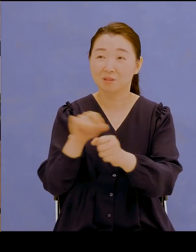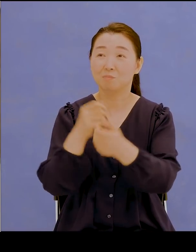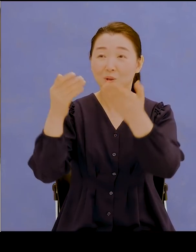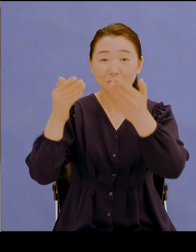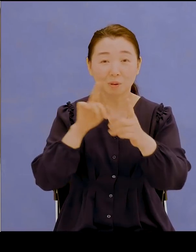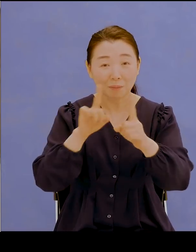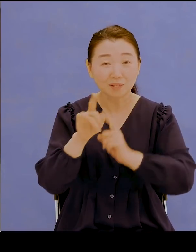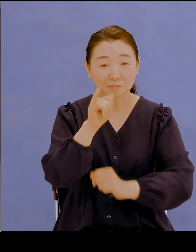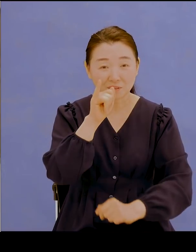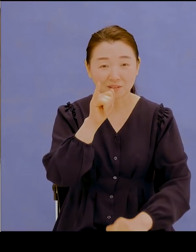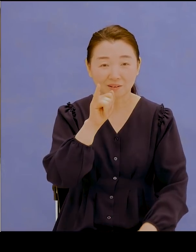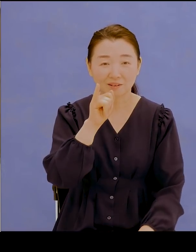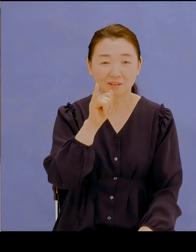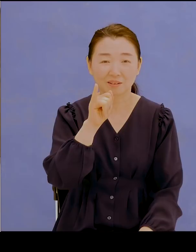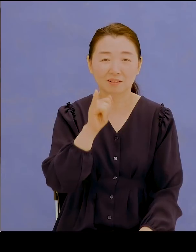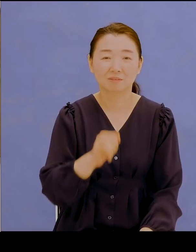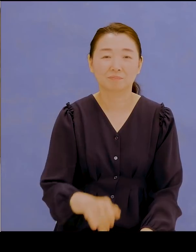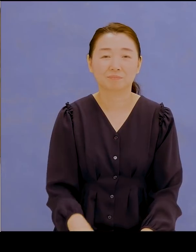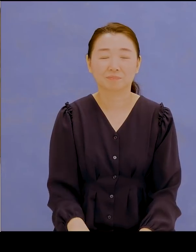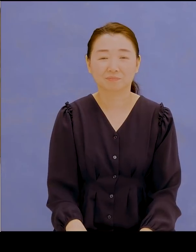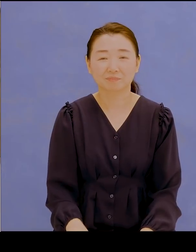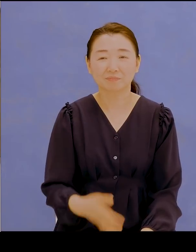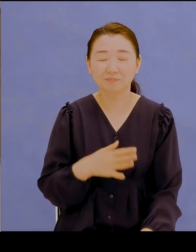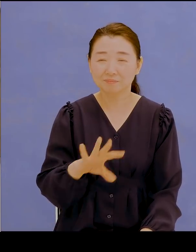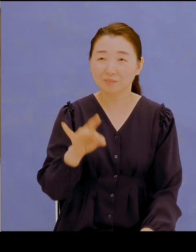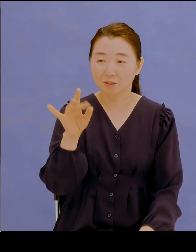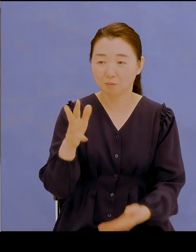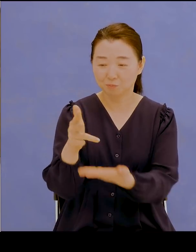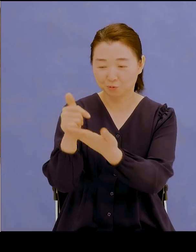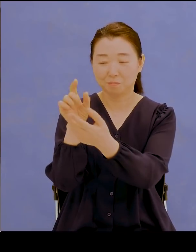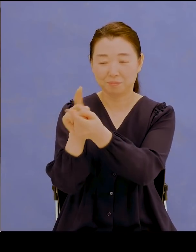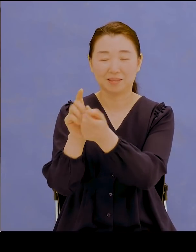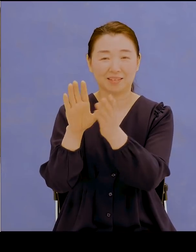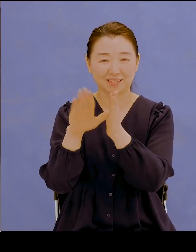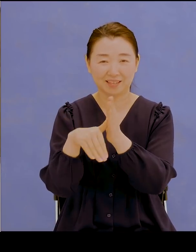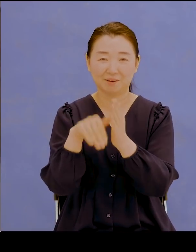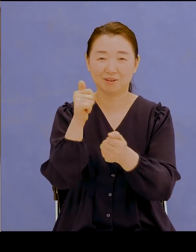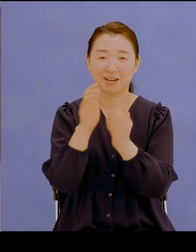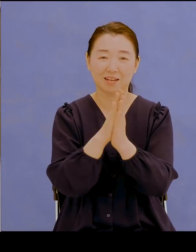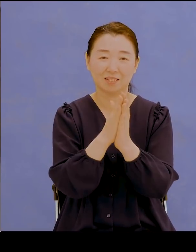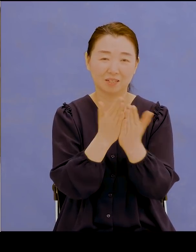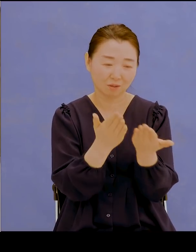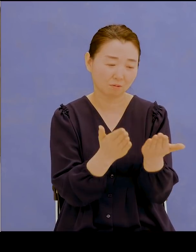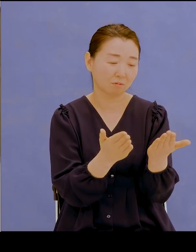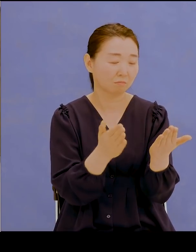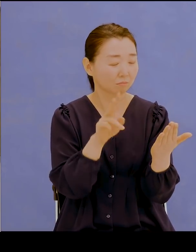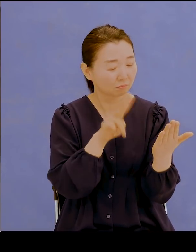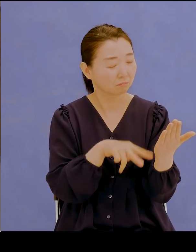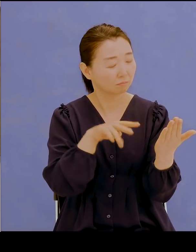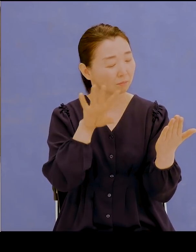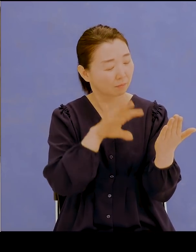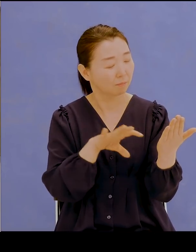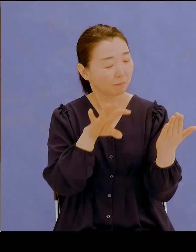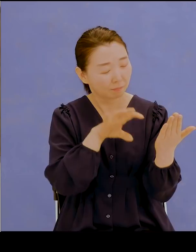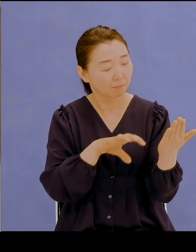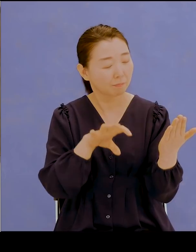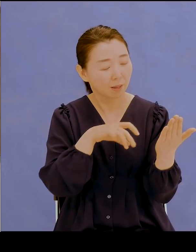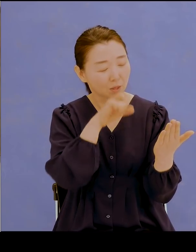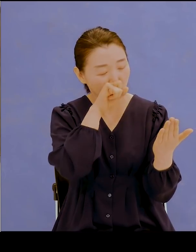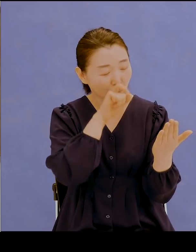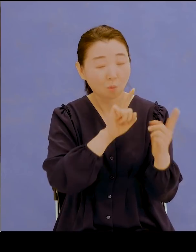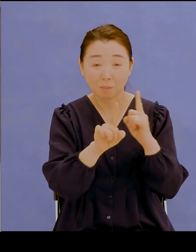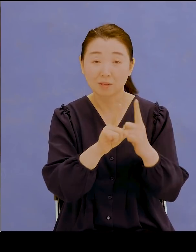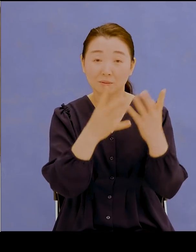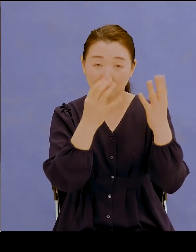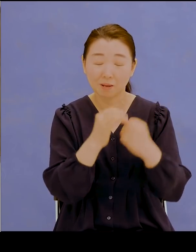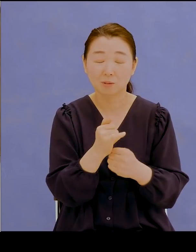없었어요? 사역할 때보다 그 처음 주님을 만났을 때 저희가 이제 성경을 이제 여러 번 읽고 네. 그 안에 좋은 말씀도 많고 그걸 이제